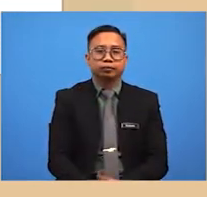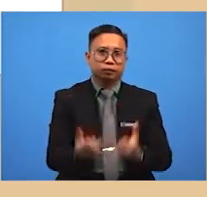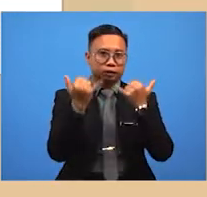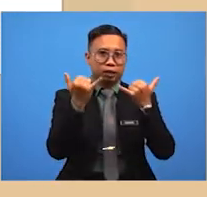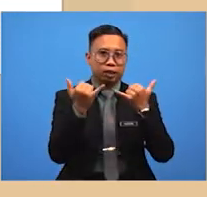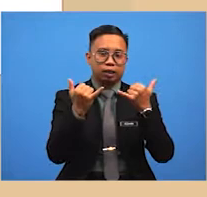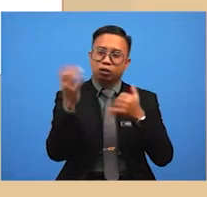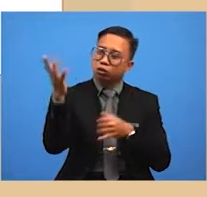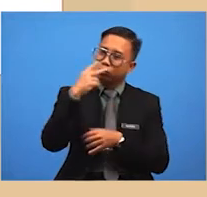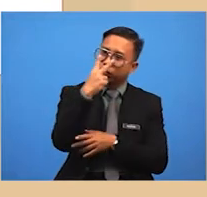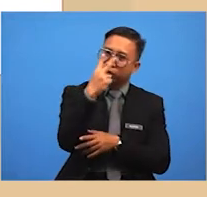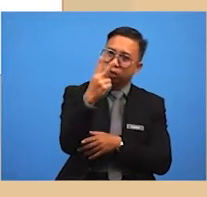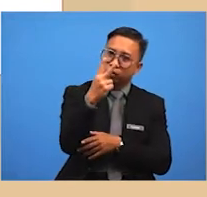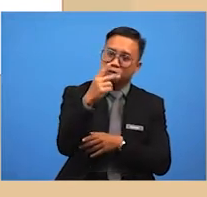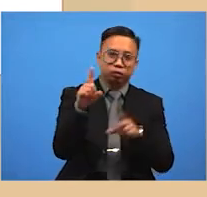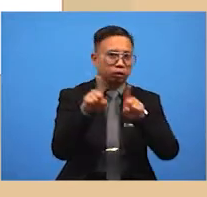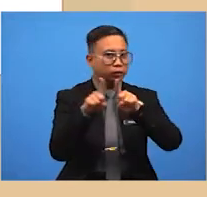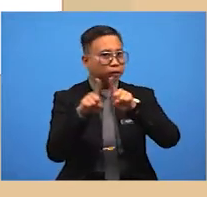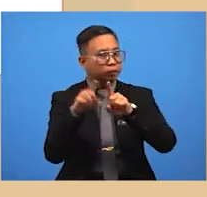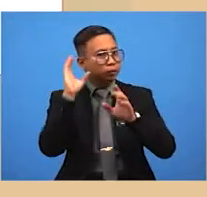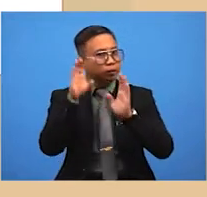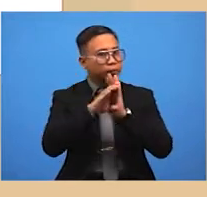Sekarang, jom kita tengok bersama-sama gambar ini.